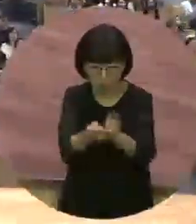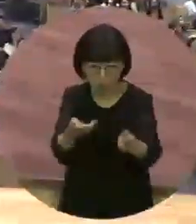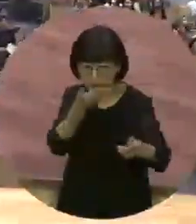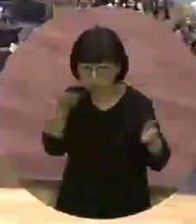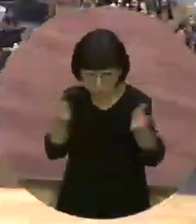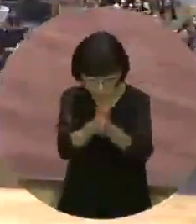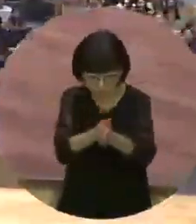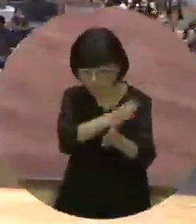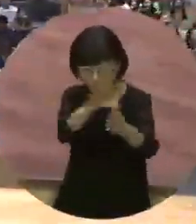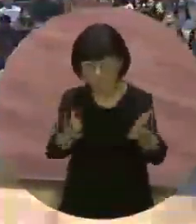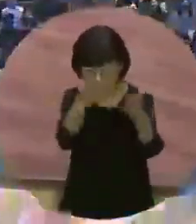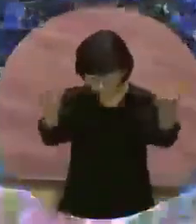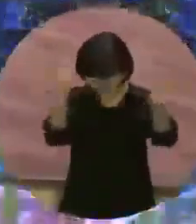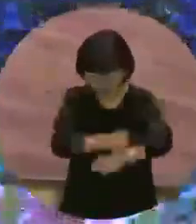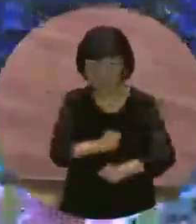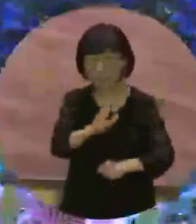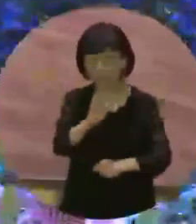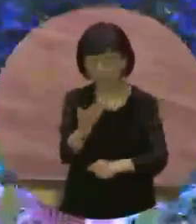망하리라.